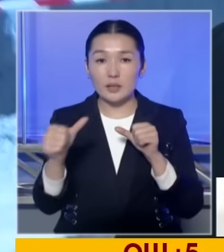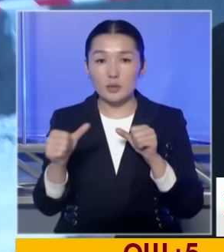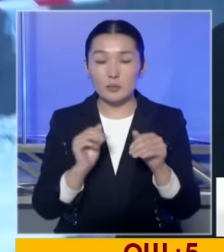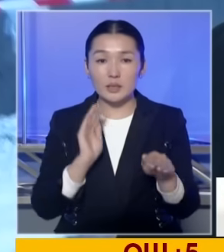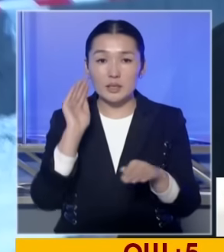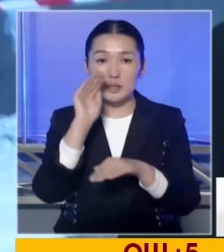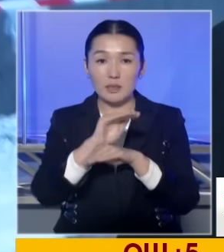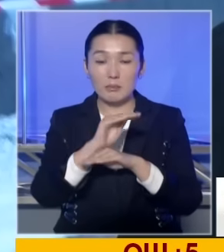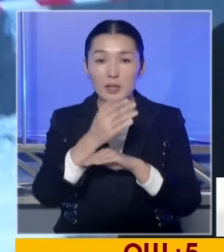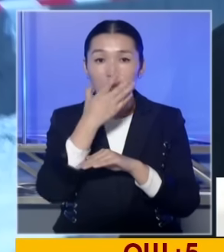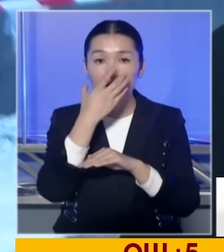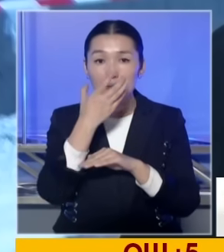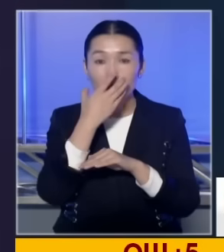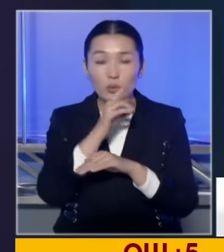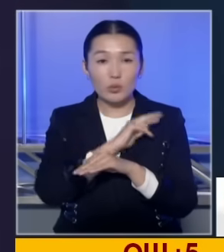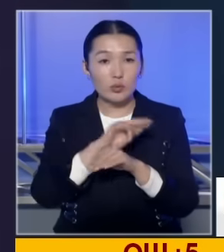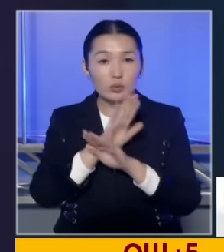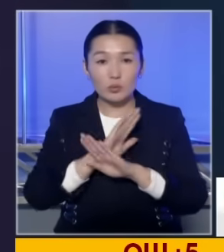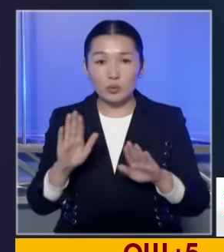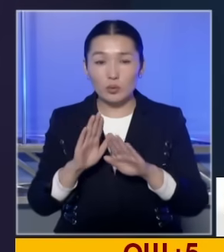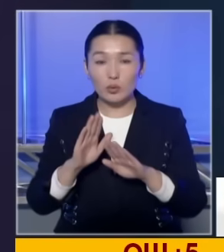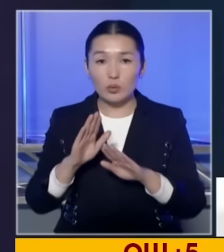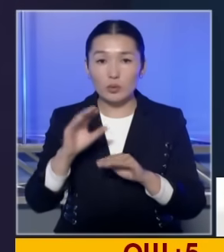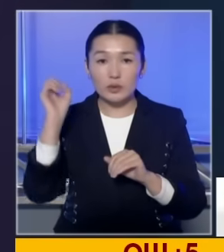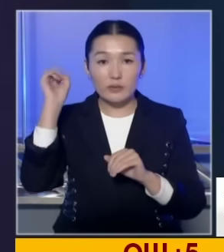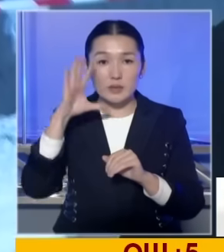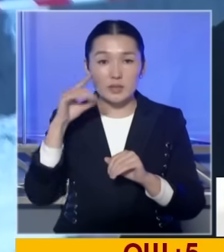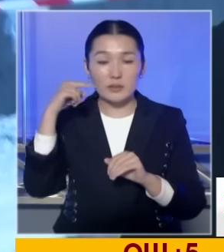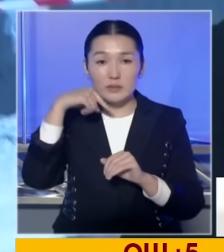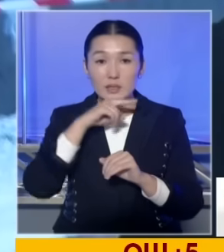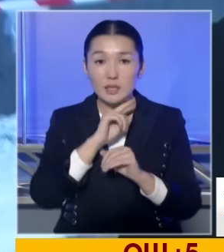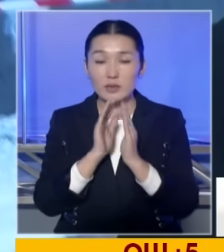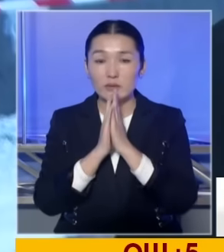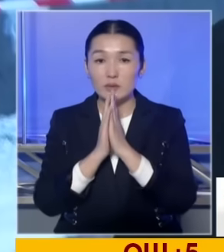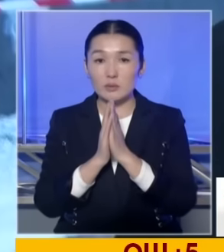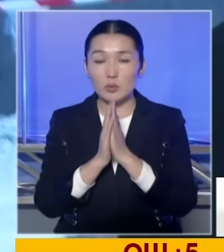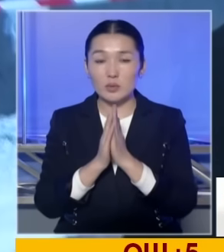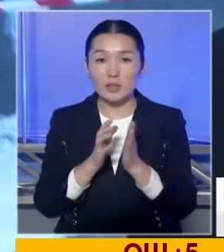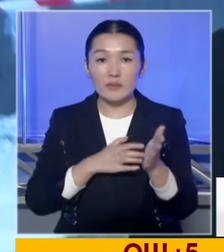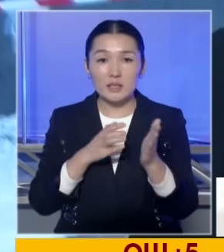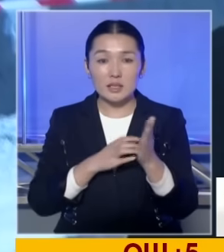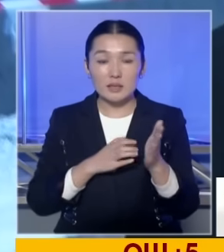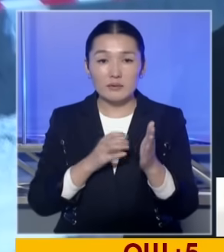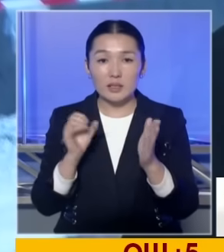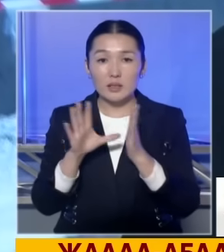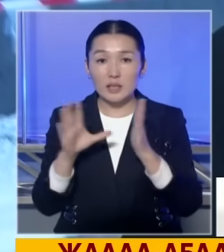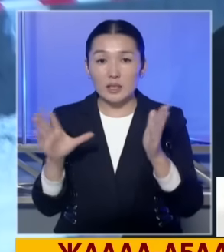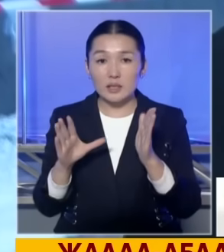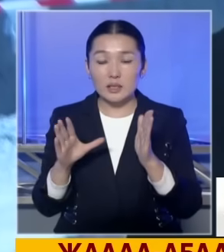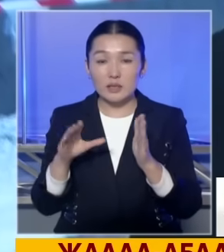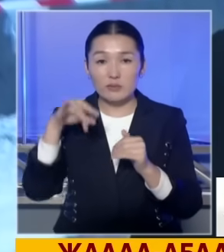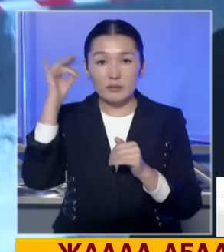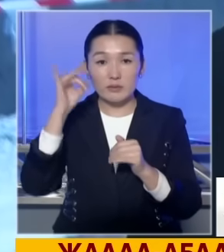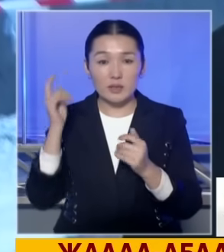дополнительный эмелерди приемниктерди кошпой электр энергияны үнөмдөөнү суранып кетет элем да. Өзүбүздөн жетпей аткан электр энергияны азыркы учурда биз